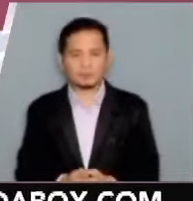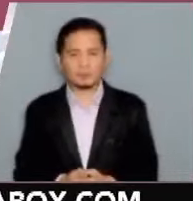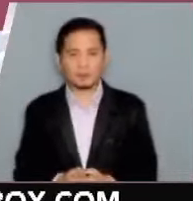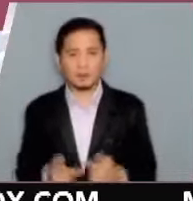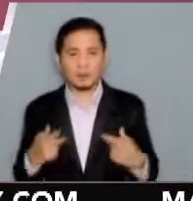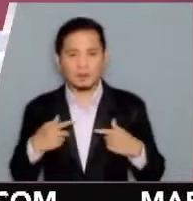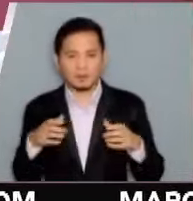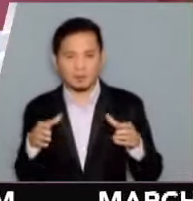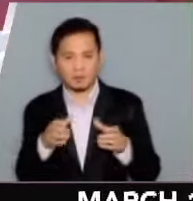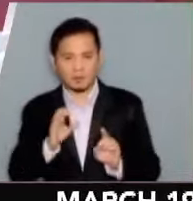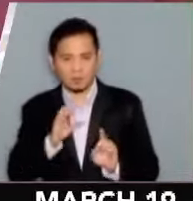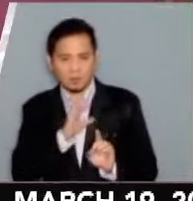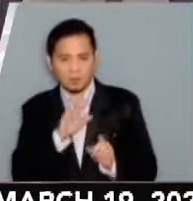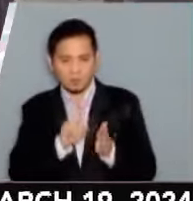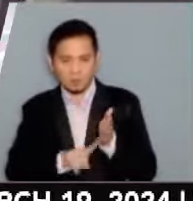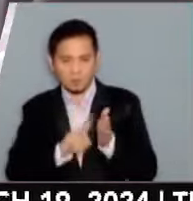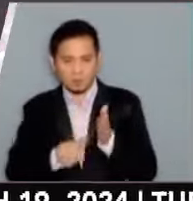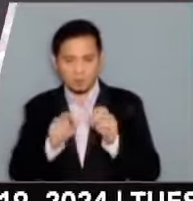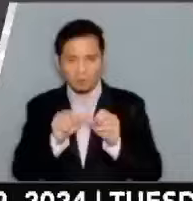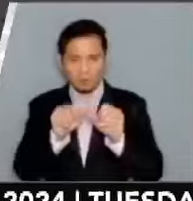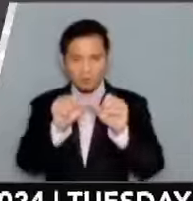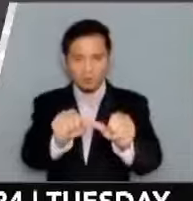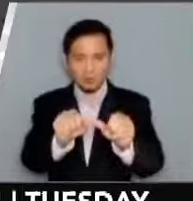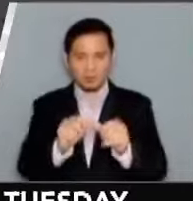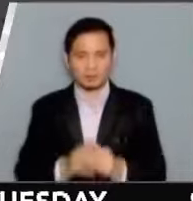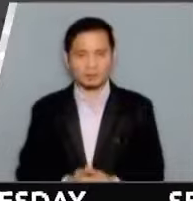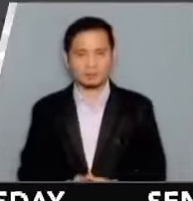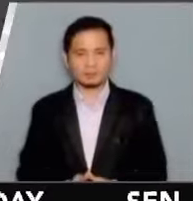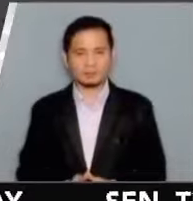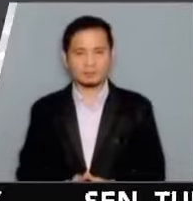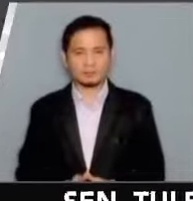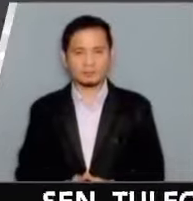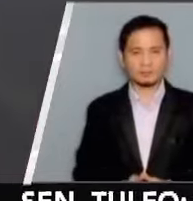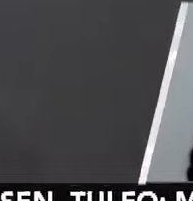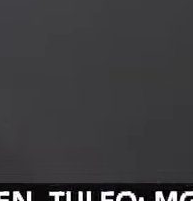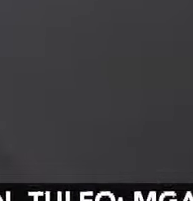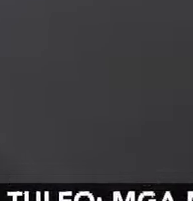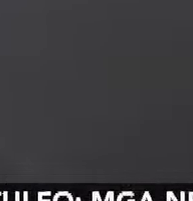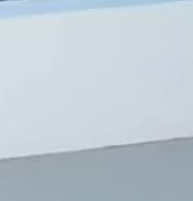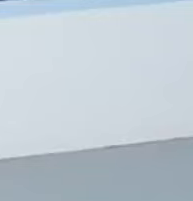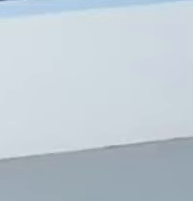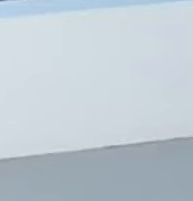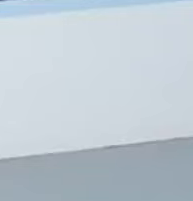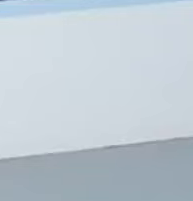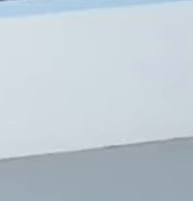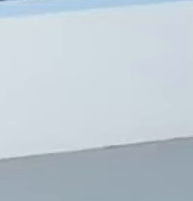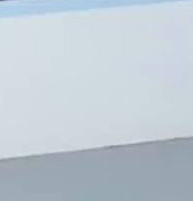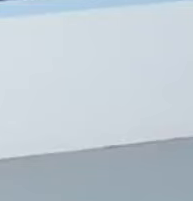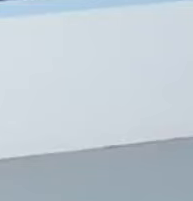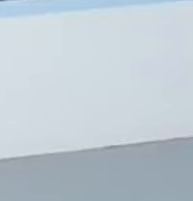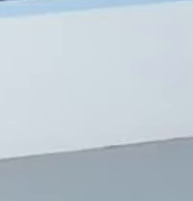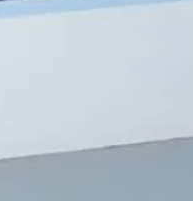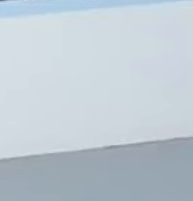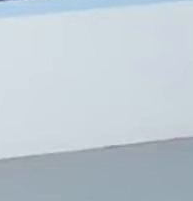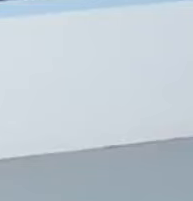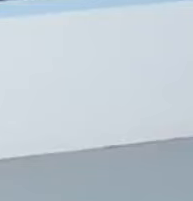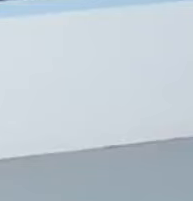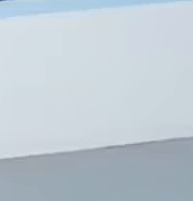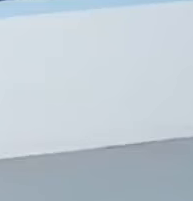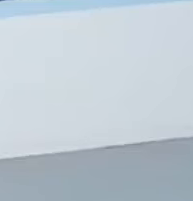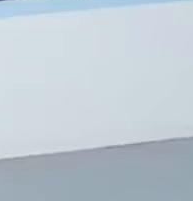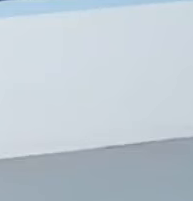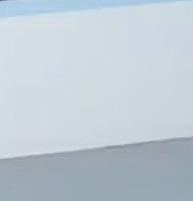dito mav Gonzalez nagbabalita para sa GMA integrated news kapuso alamin ng maiinit